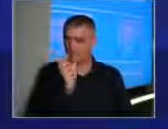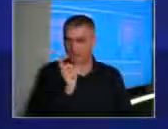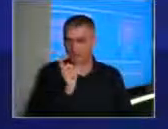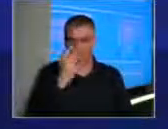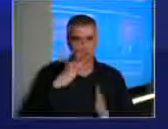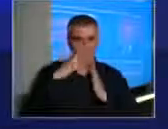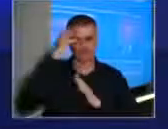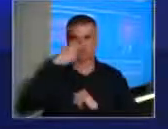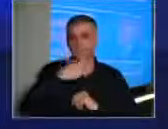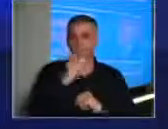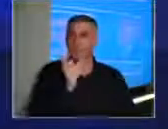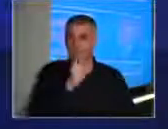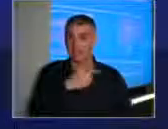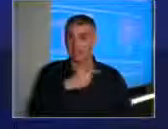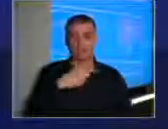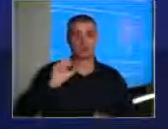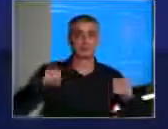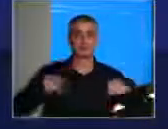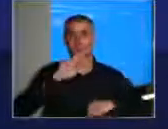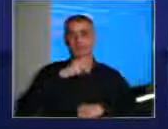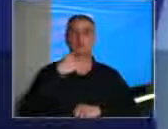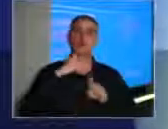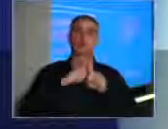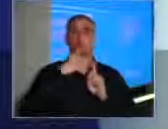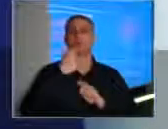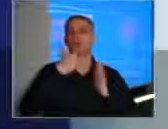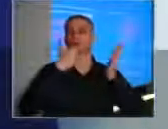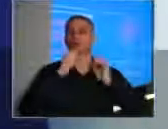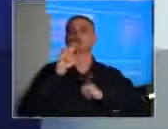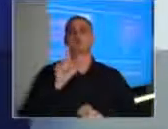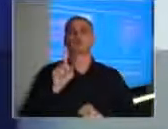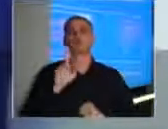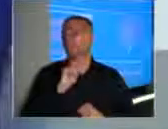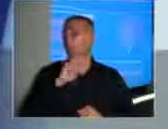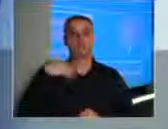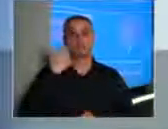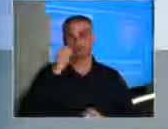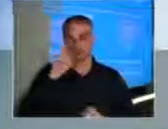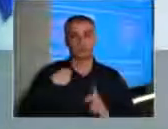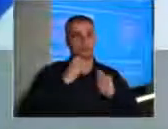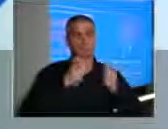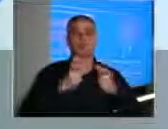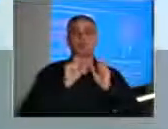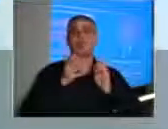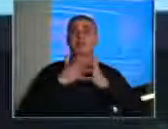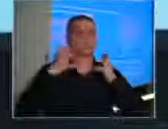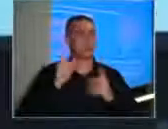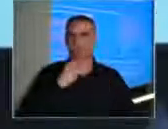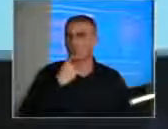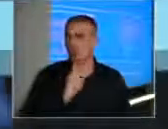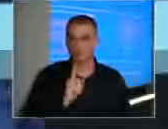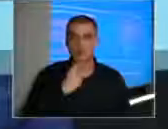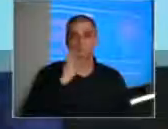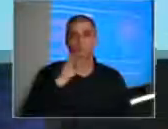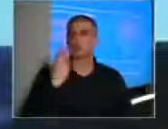מבית שמש, הקטע בו ריבלין נשמע כאילו הוא אומר 61, אם לא יהיה 61 אני אטיל על המפלגה הכי גדולה. הוא לא אמר את זה, הוא אמר